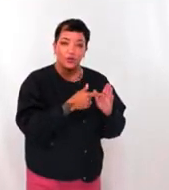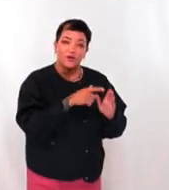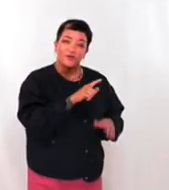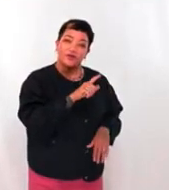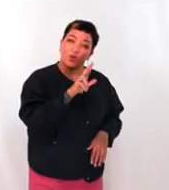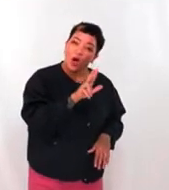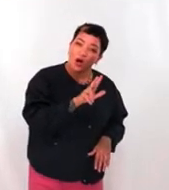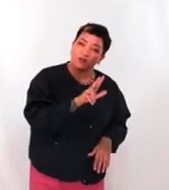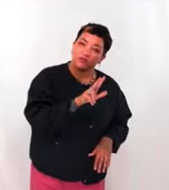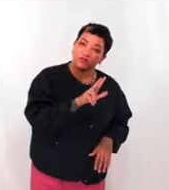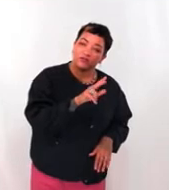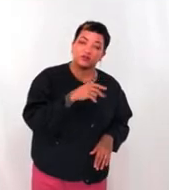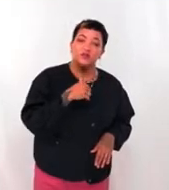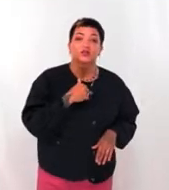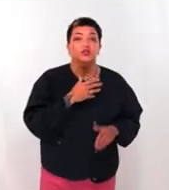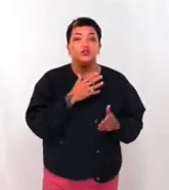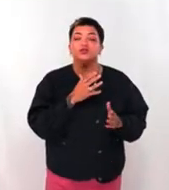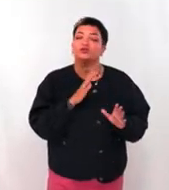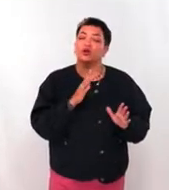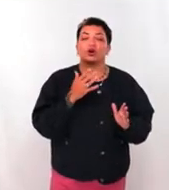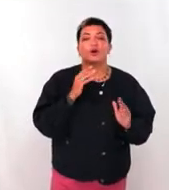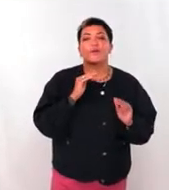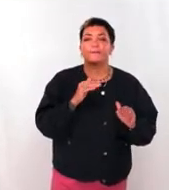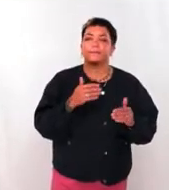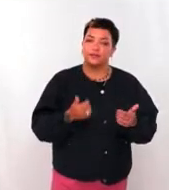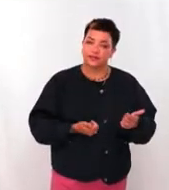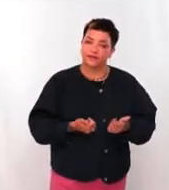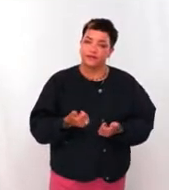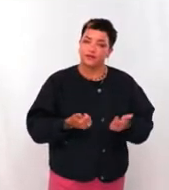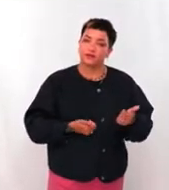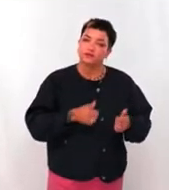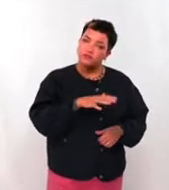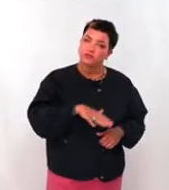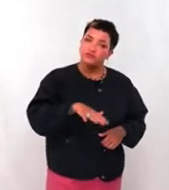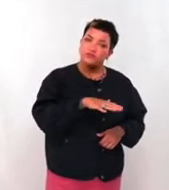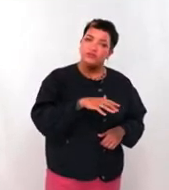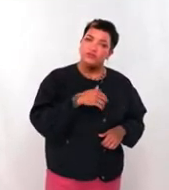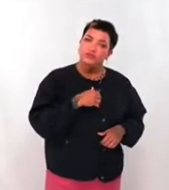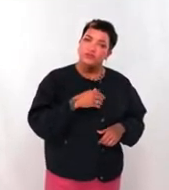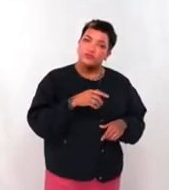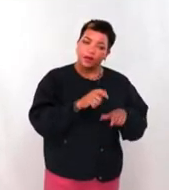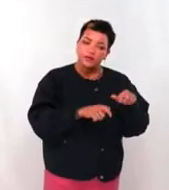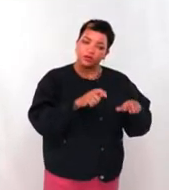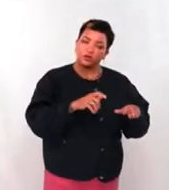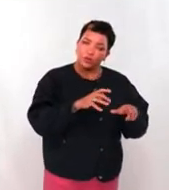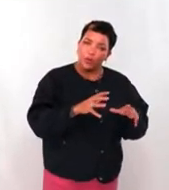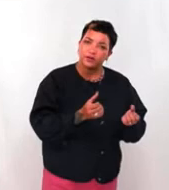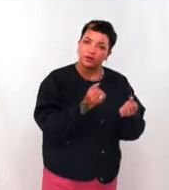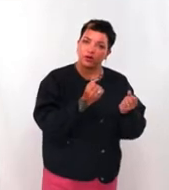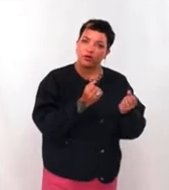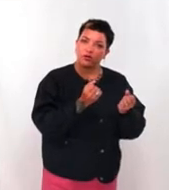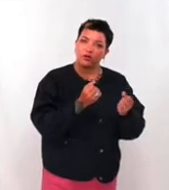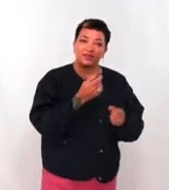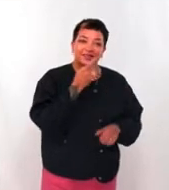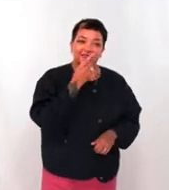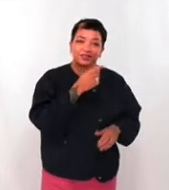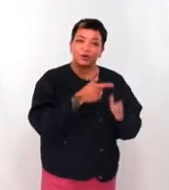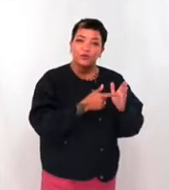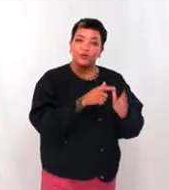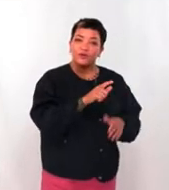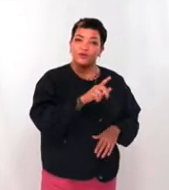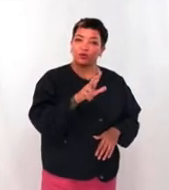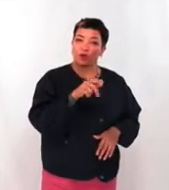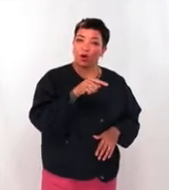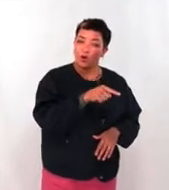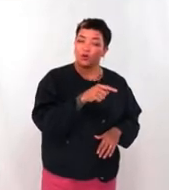j'ose espérer quand même que les services, moi je les connais, les services, c'est des gens compétents. En 2023, en décembre 2023, ils sont capables de vous dire exactement ce qu'on